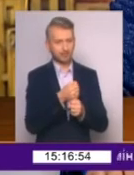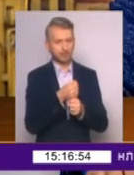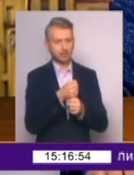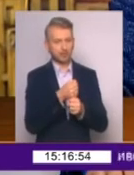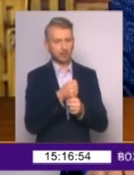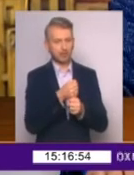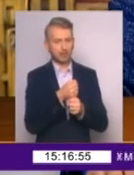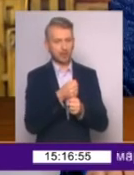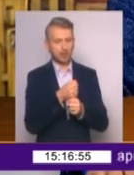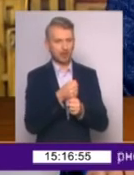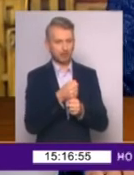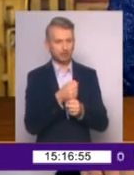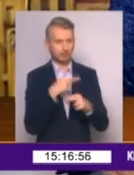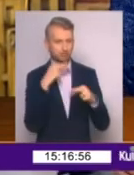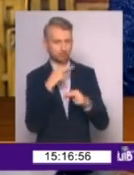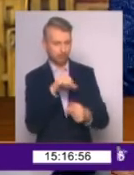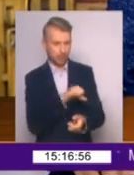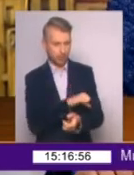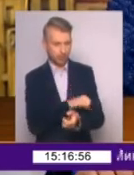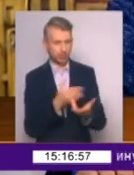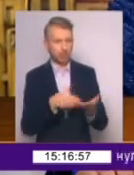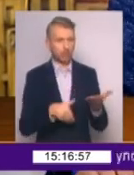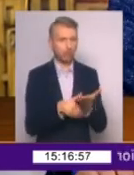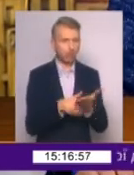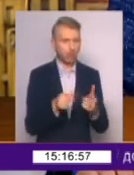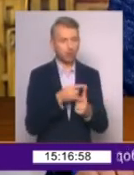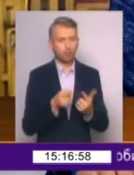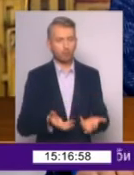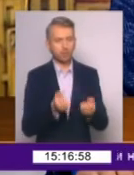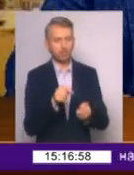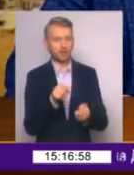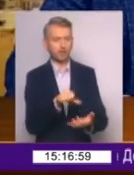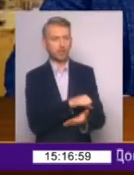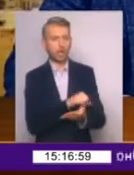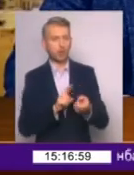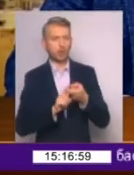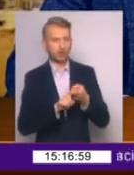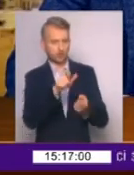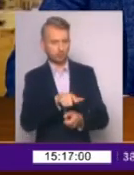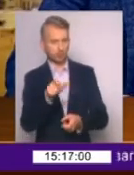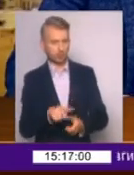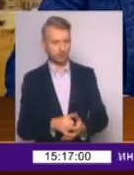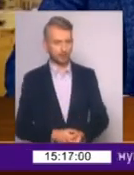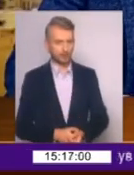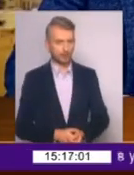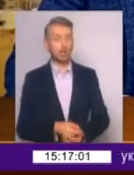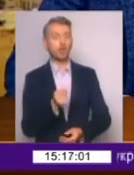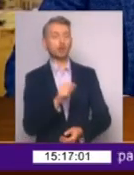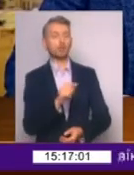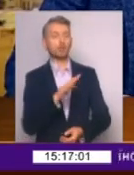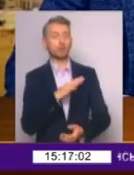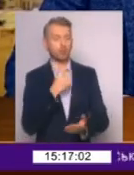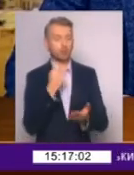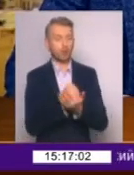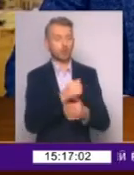заходів наркотичних, які, скажімо, допомагають або підтримують цим наркозалежним людям. Тому були установлені